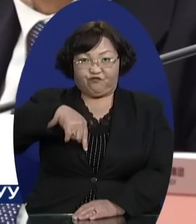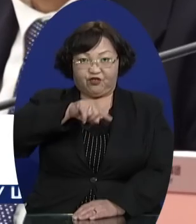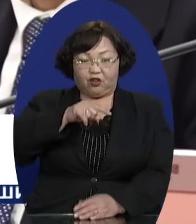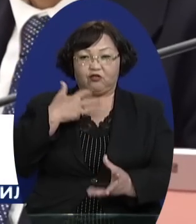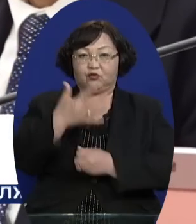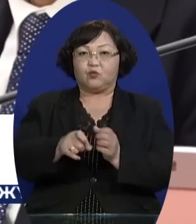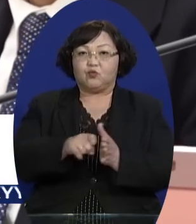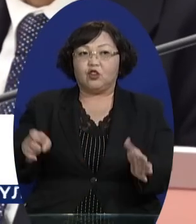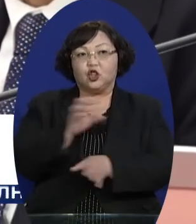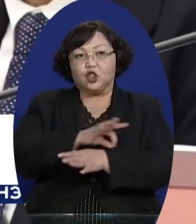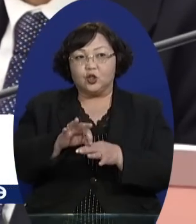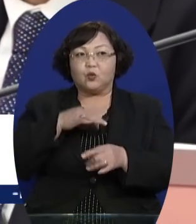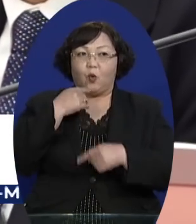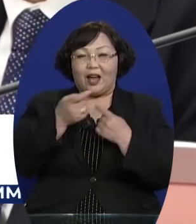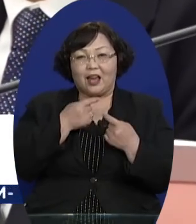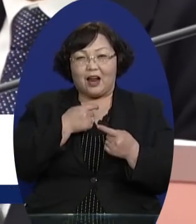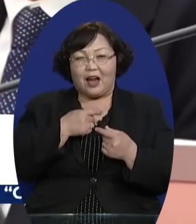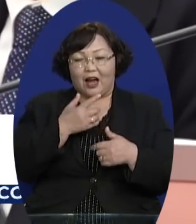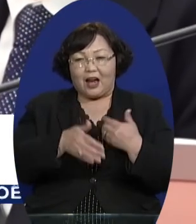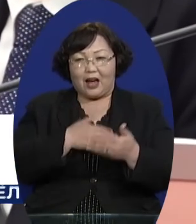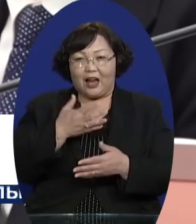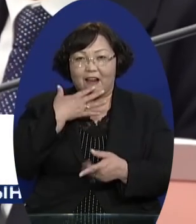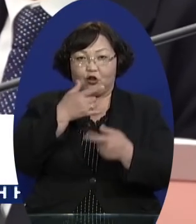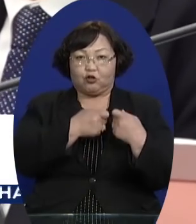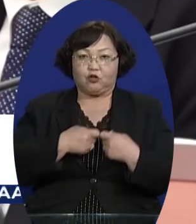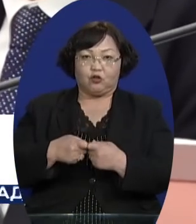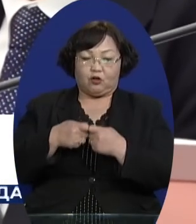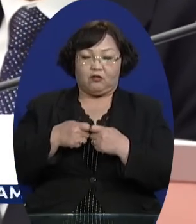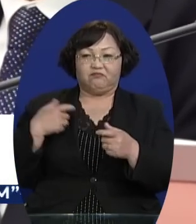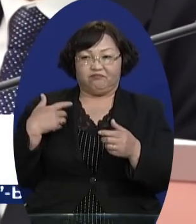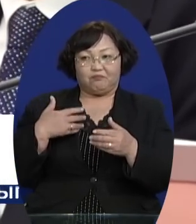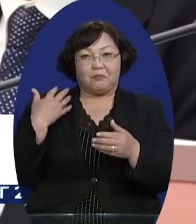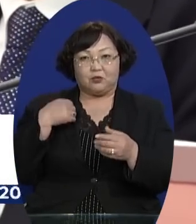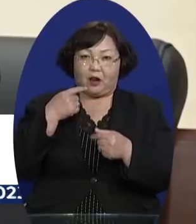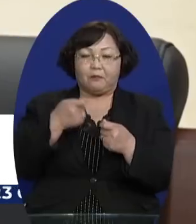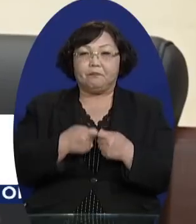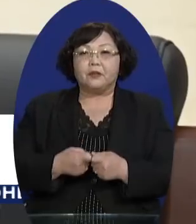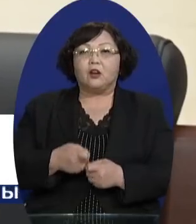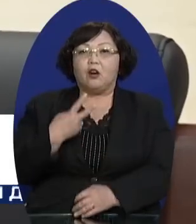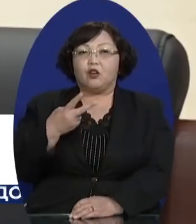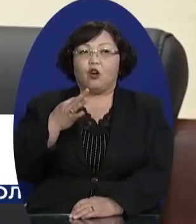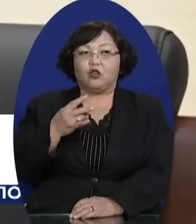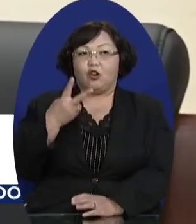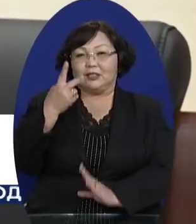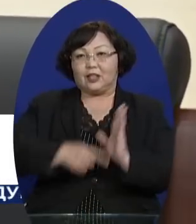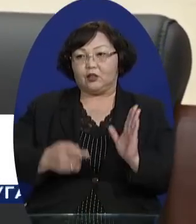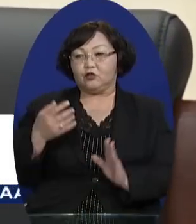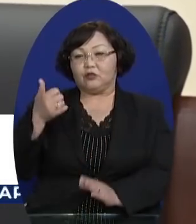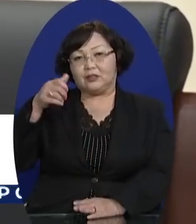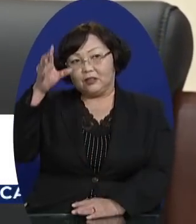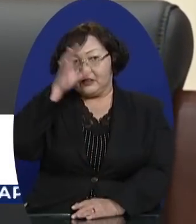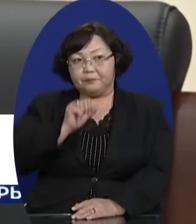солилцож, зарчмын тохиролт цаанд хүрсэн гэлээ. Ерөнхий сайд 2022 оны 2-р сард бүгд найрамдах хятад улсад хийсэн ажлын айлчлалын